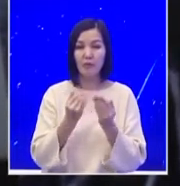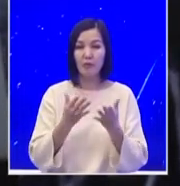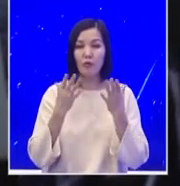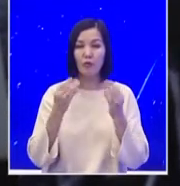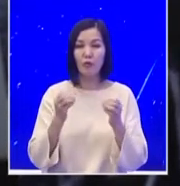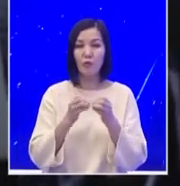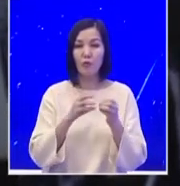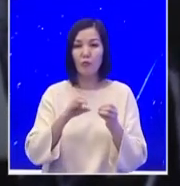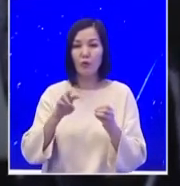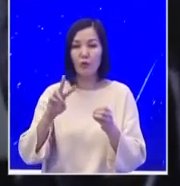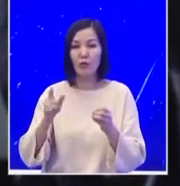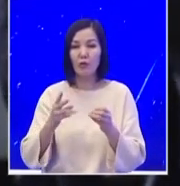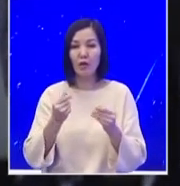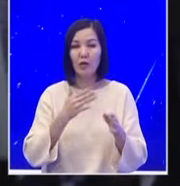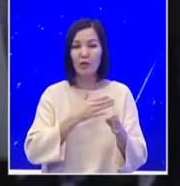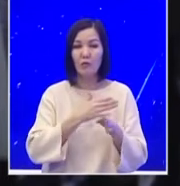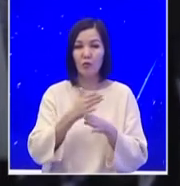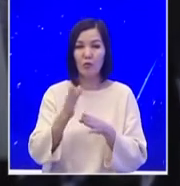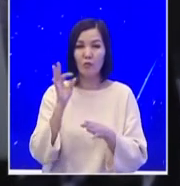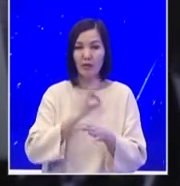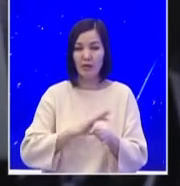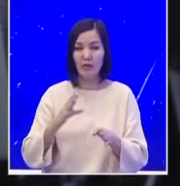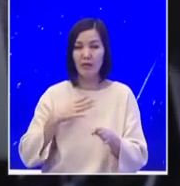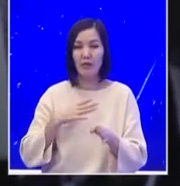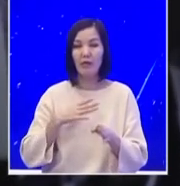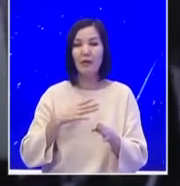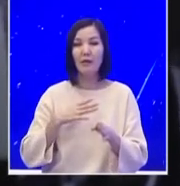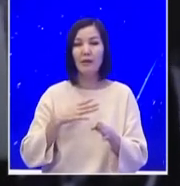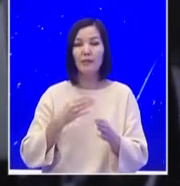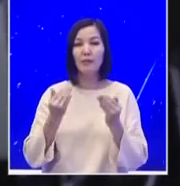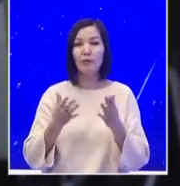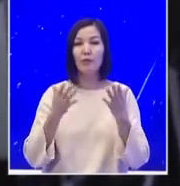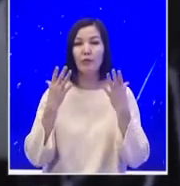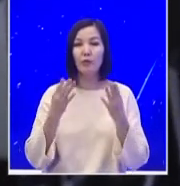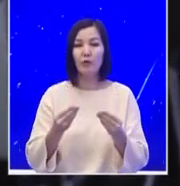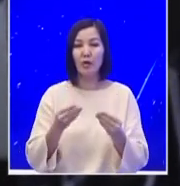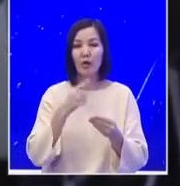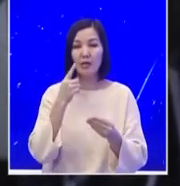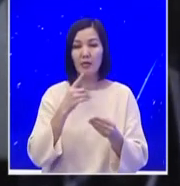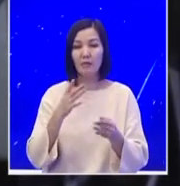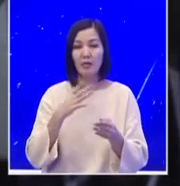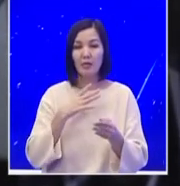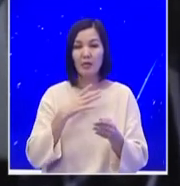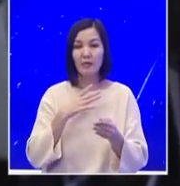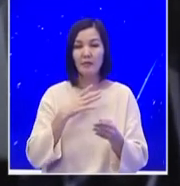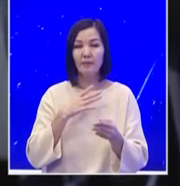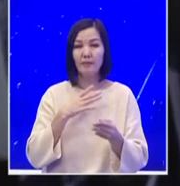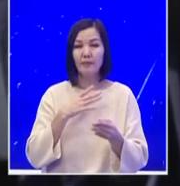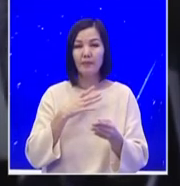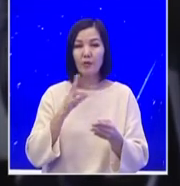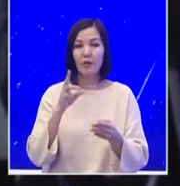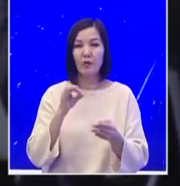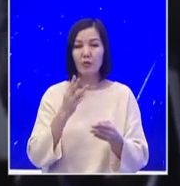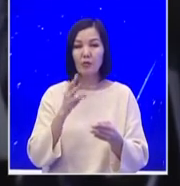10 миллионнан астам жаңағы қаражатты біз игердік. Оның ішінде бүгінгі күні айтып жатқаны, мына Жармұхамет пен